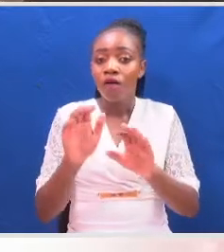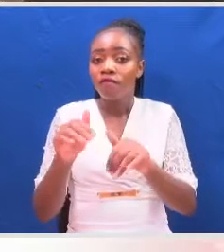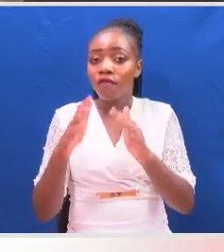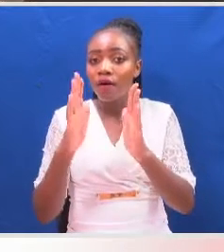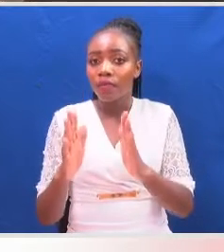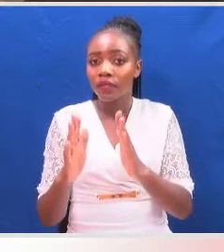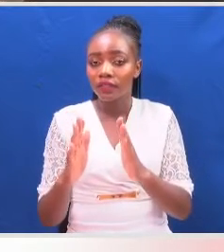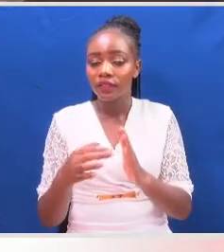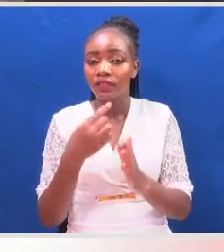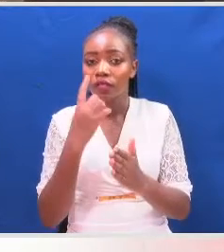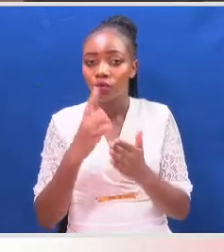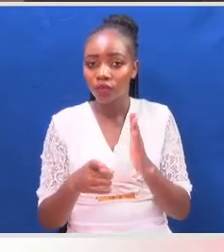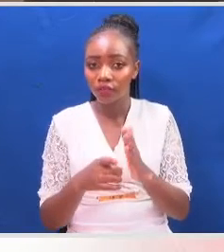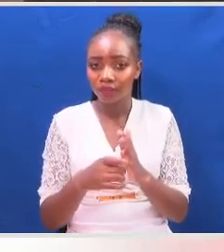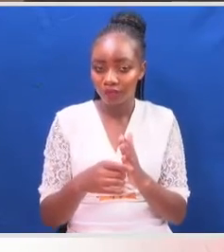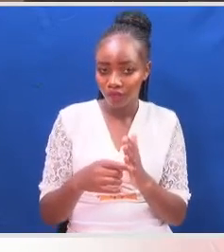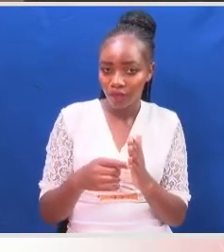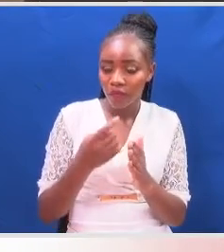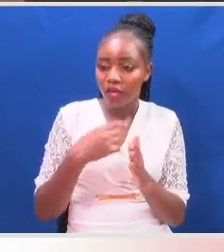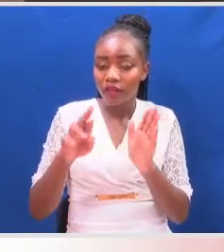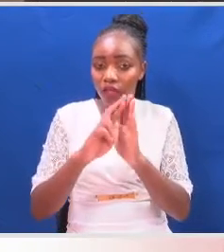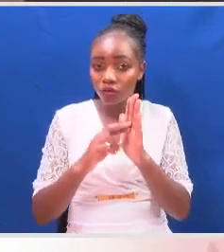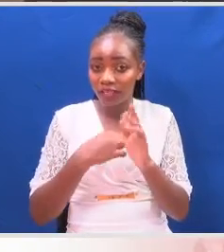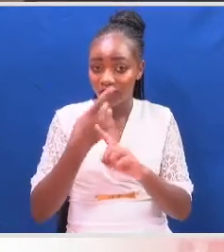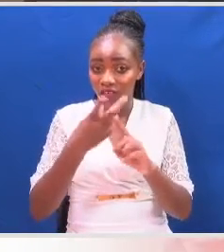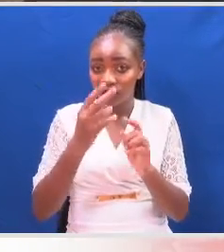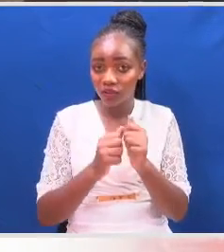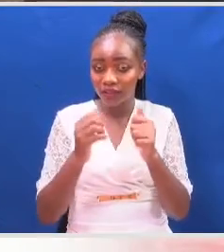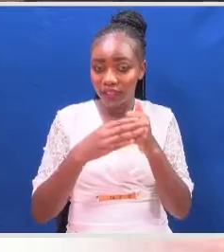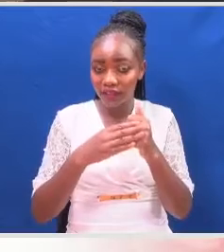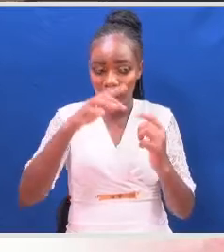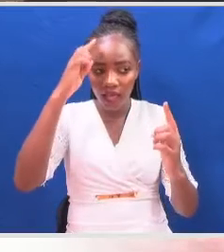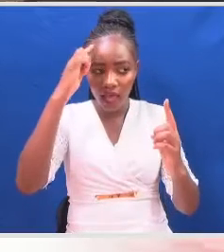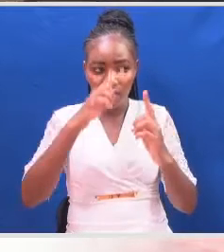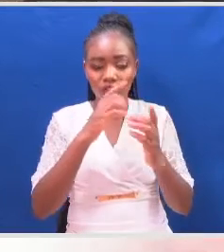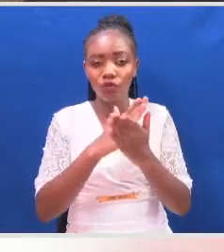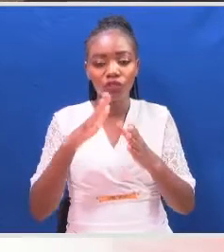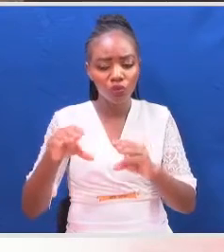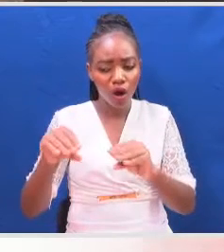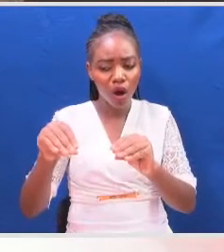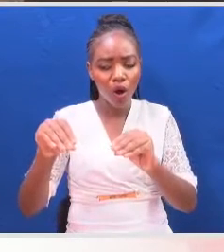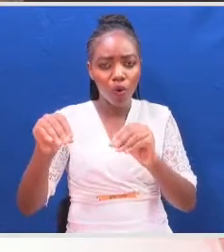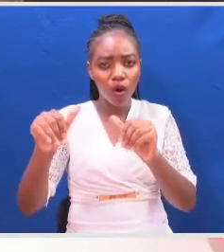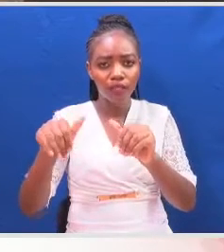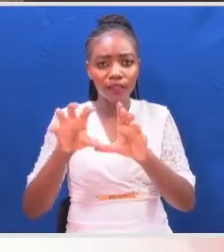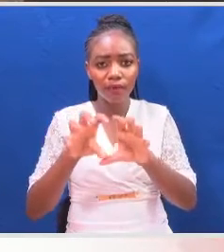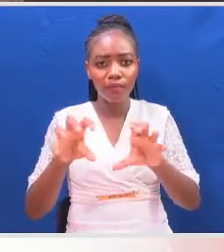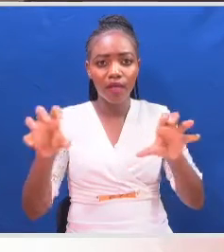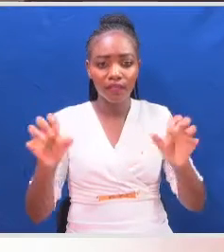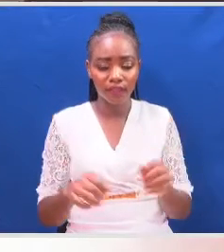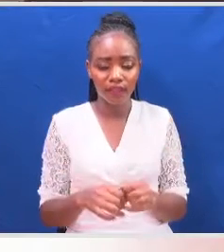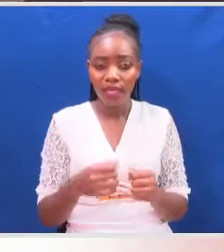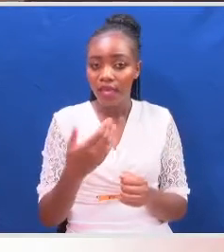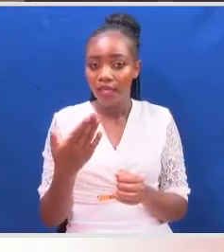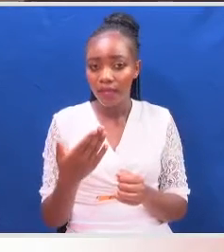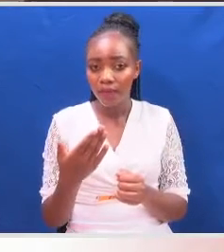disputed the crop's Irish potato regulations 2019 intended to ensure quality assurance and the marketing and licensing of